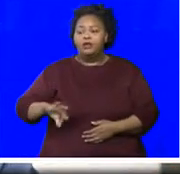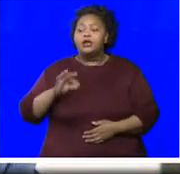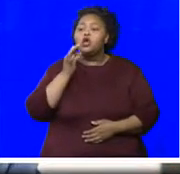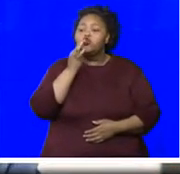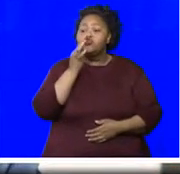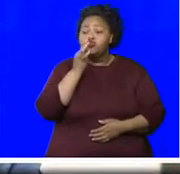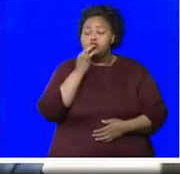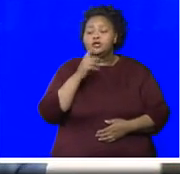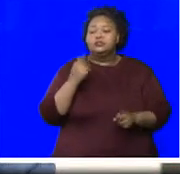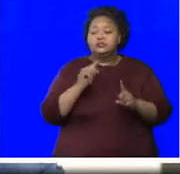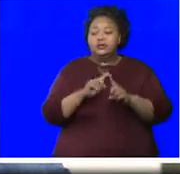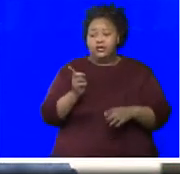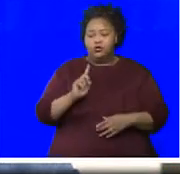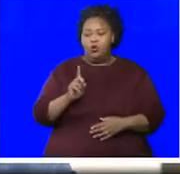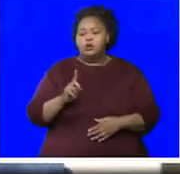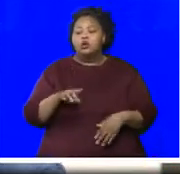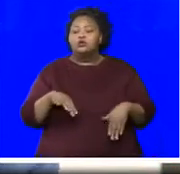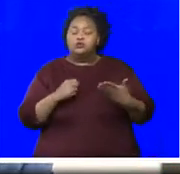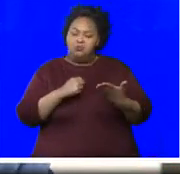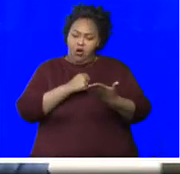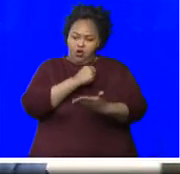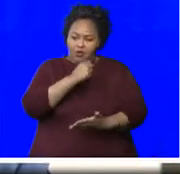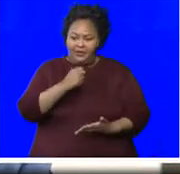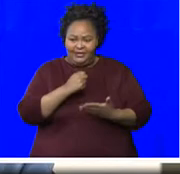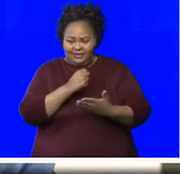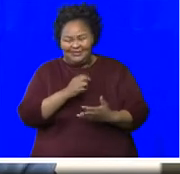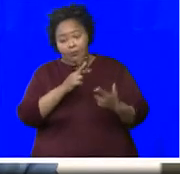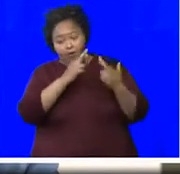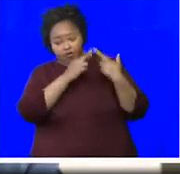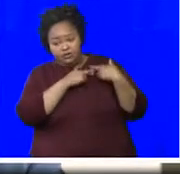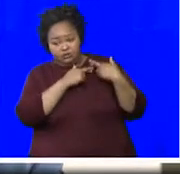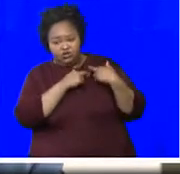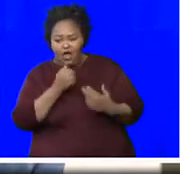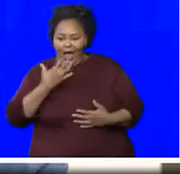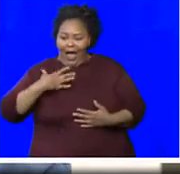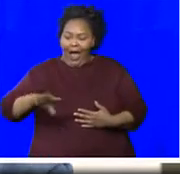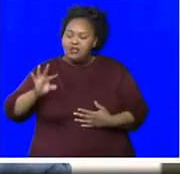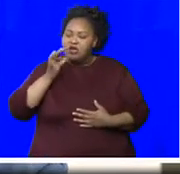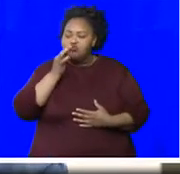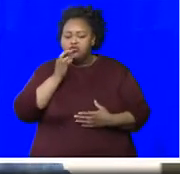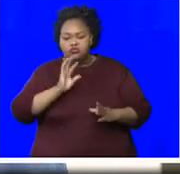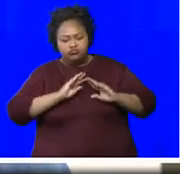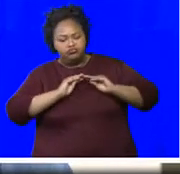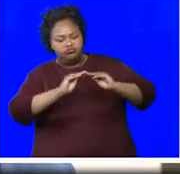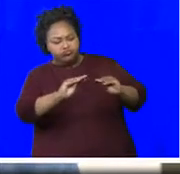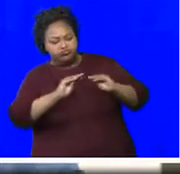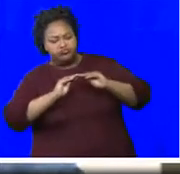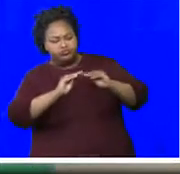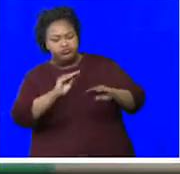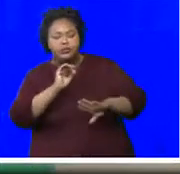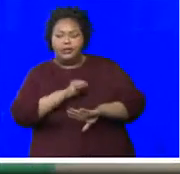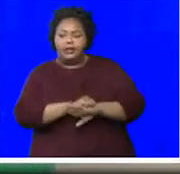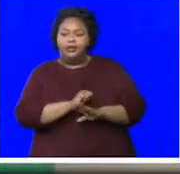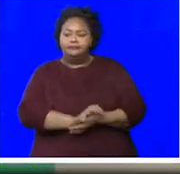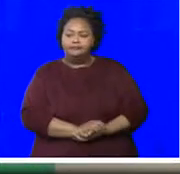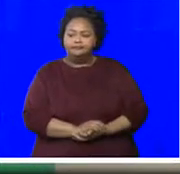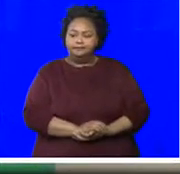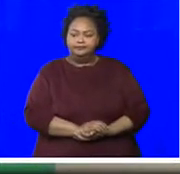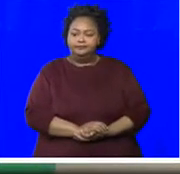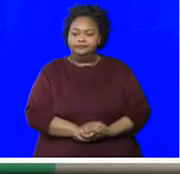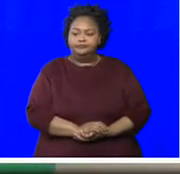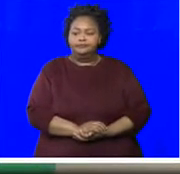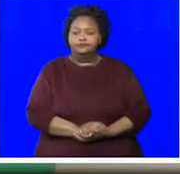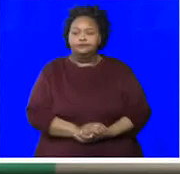ngoba sisasebenza le etigongweni lemangweni sikhuthatha lokuthi lokufundisa sikucale kulabo abasakhula. Letifundwa